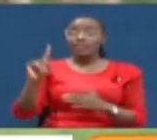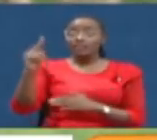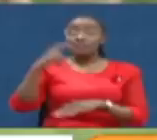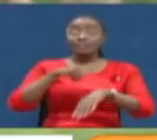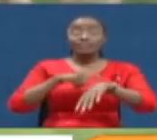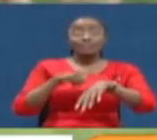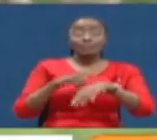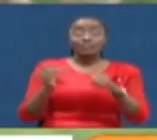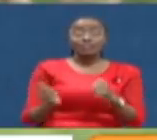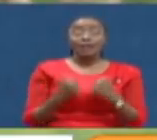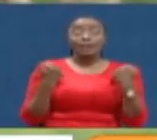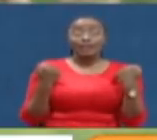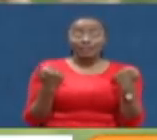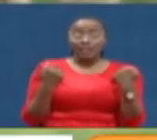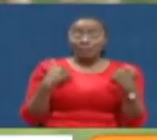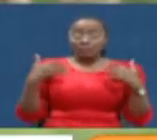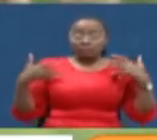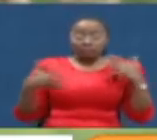first time.